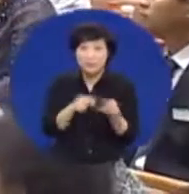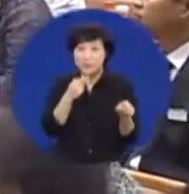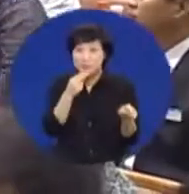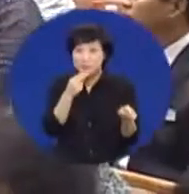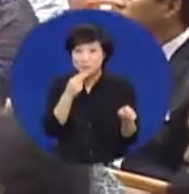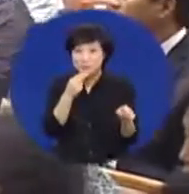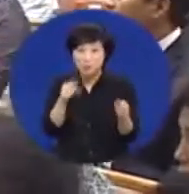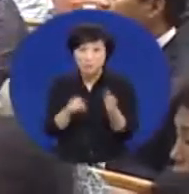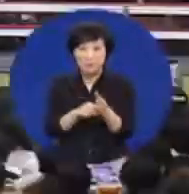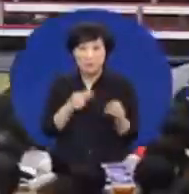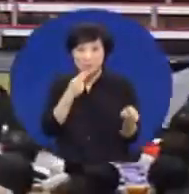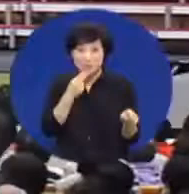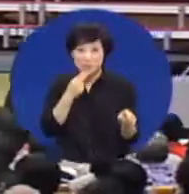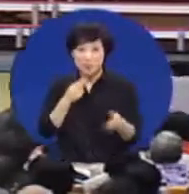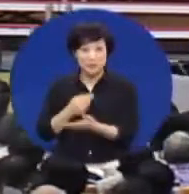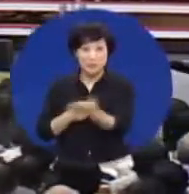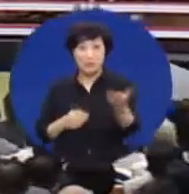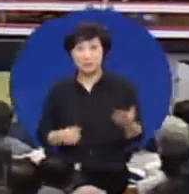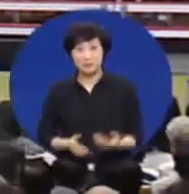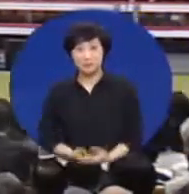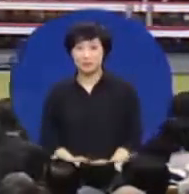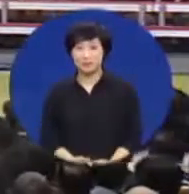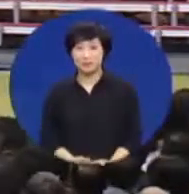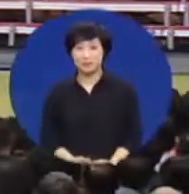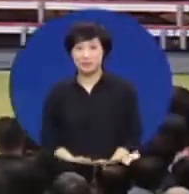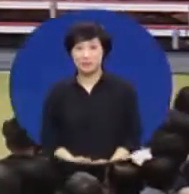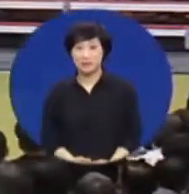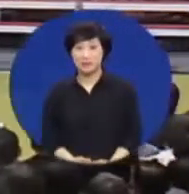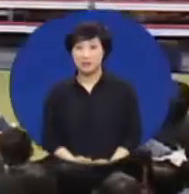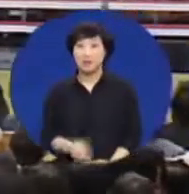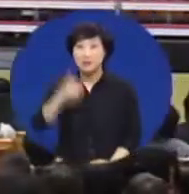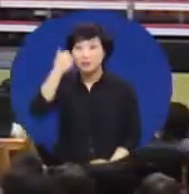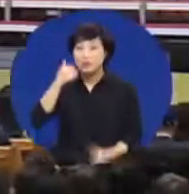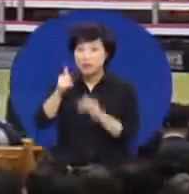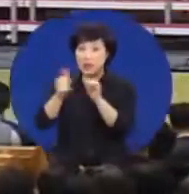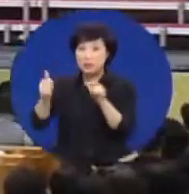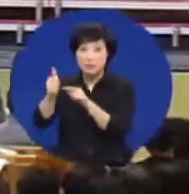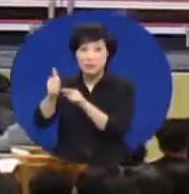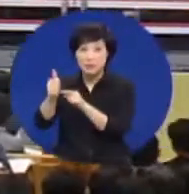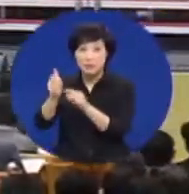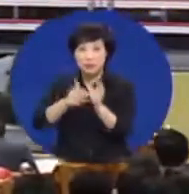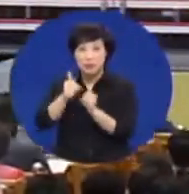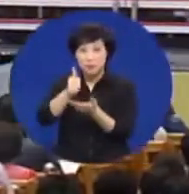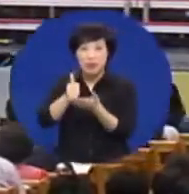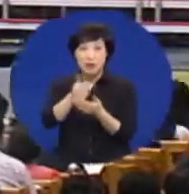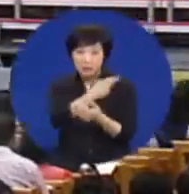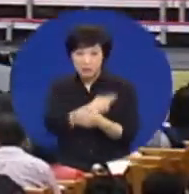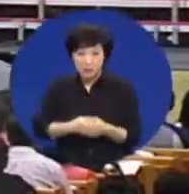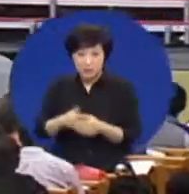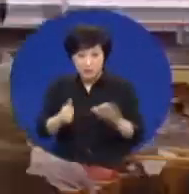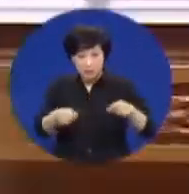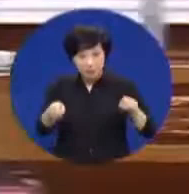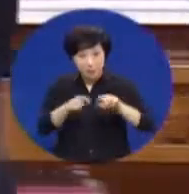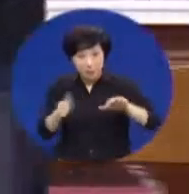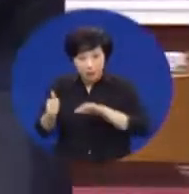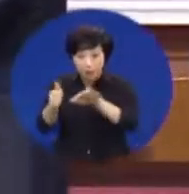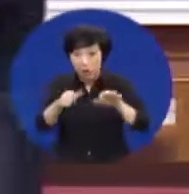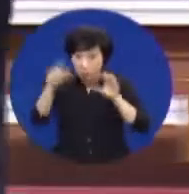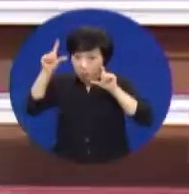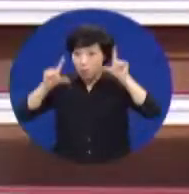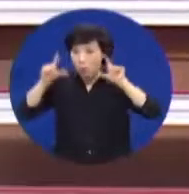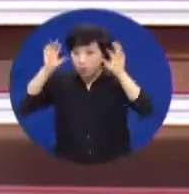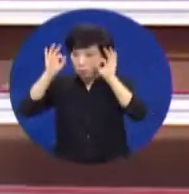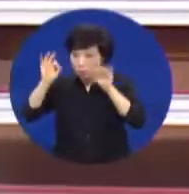믿어지질 않아. 어떤 사람들이 그 제자들과 예수님이 다니시는 모습을 바라보면서